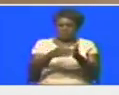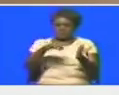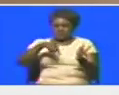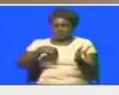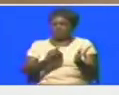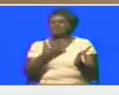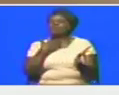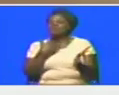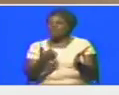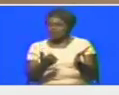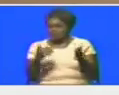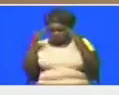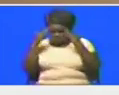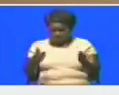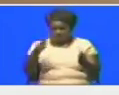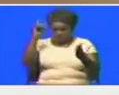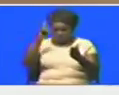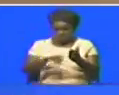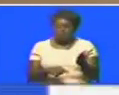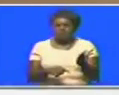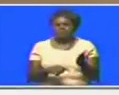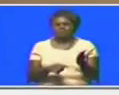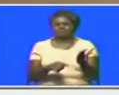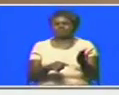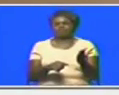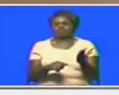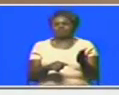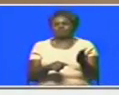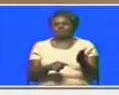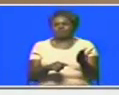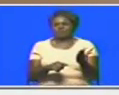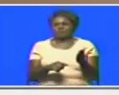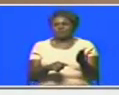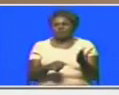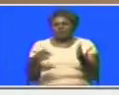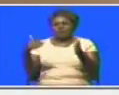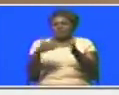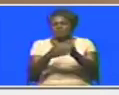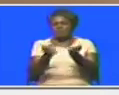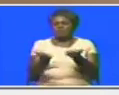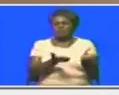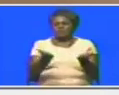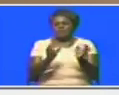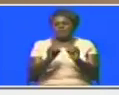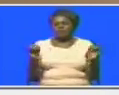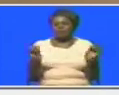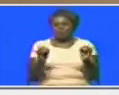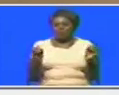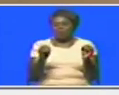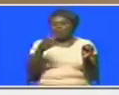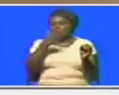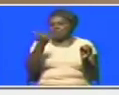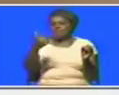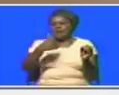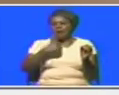tunacho angazia ni kusema kwamba badala ya kuzuia biashara ya nafaka iwe